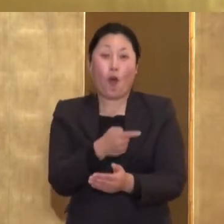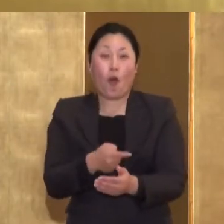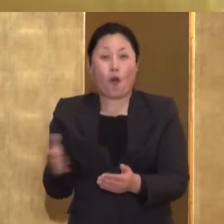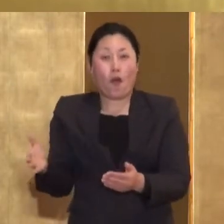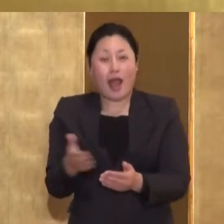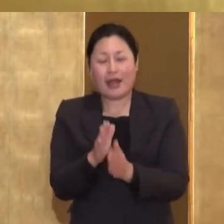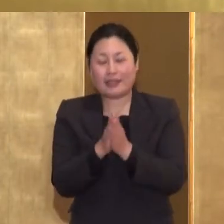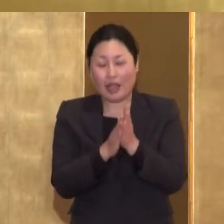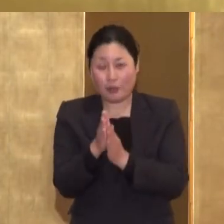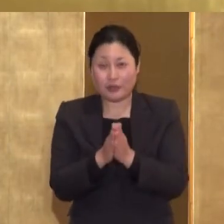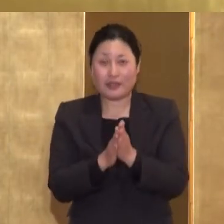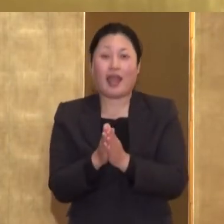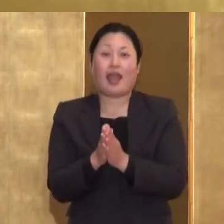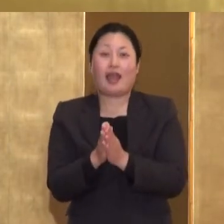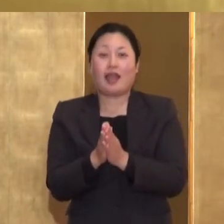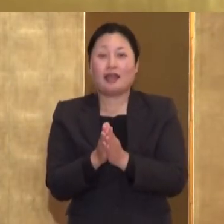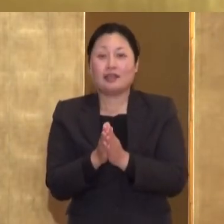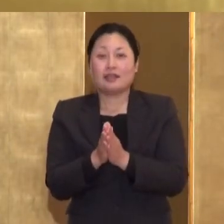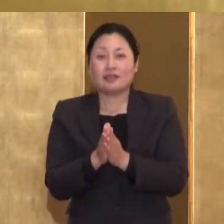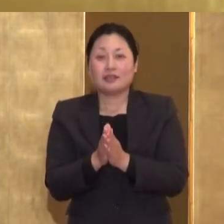記念をいたしまして、